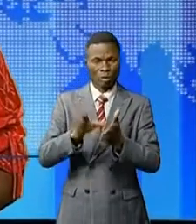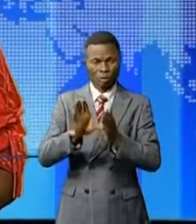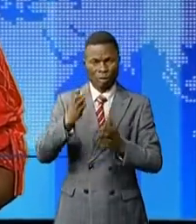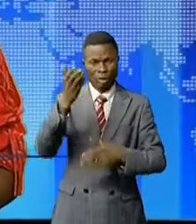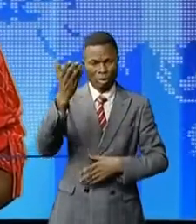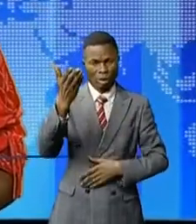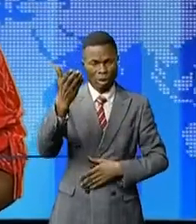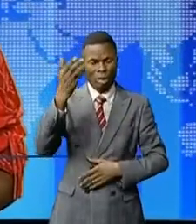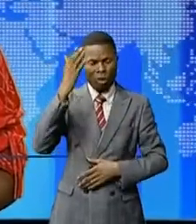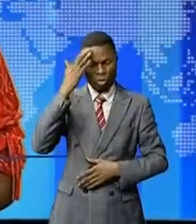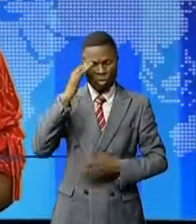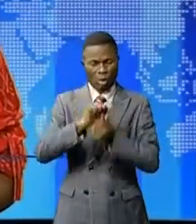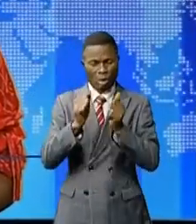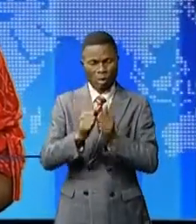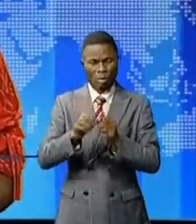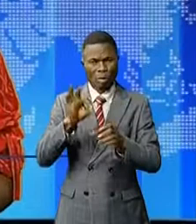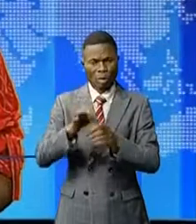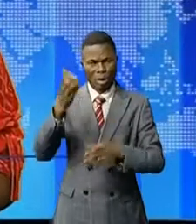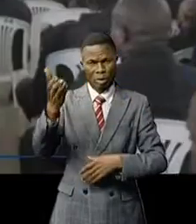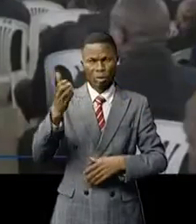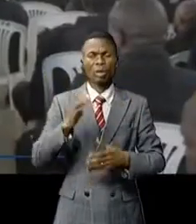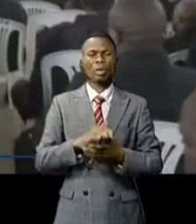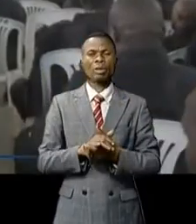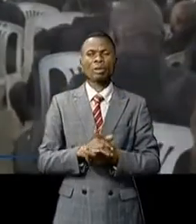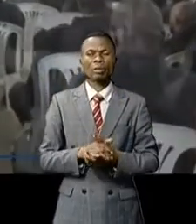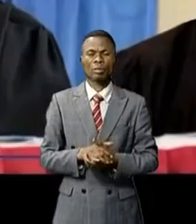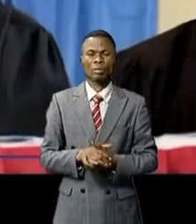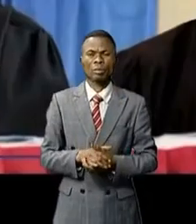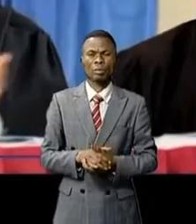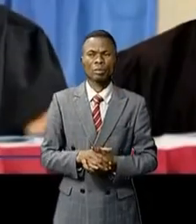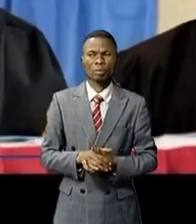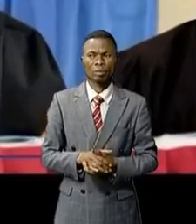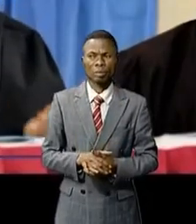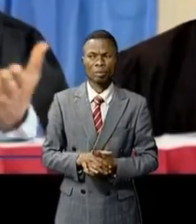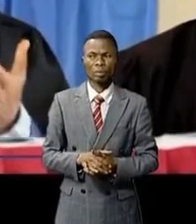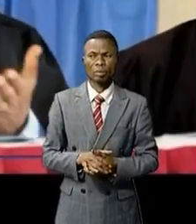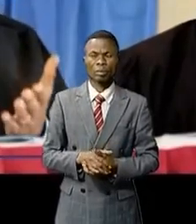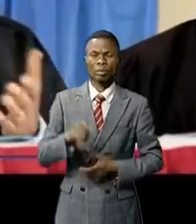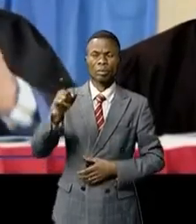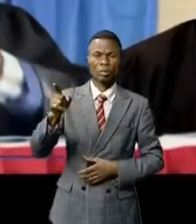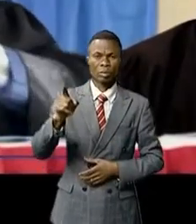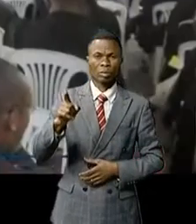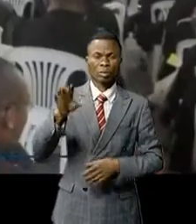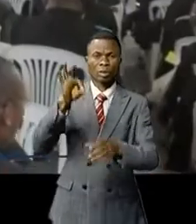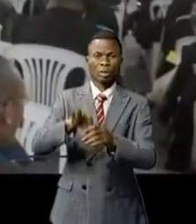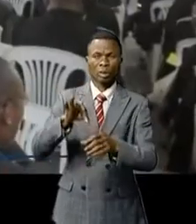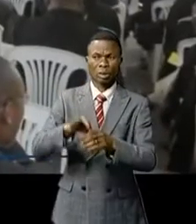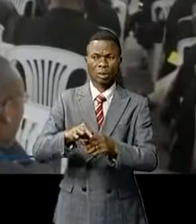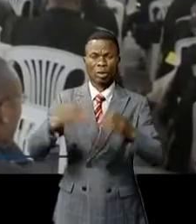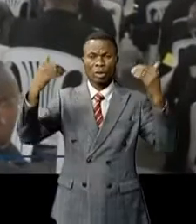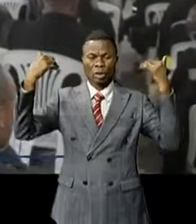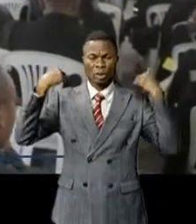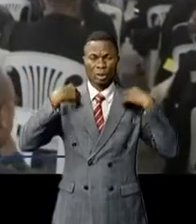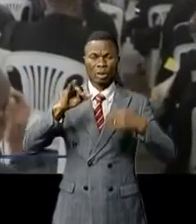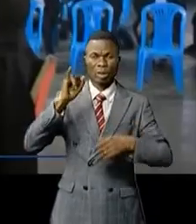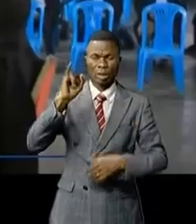Sélémani nous en dit un peu plus. Surprise, maître Christian Mbourikana a été réélu bâtonnier de